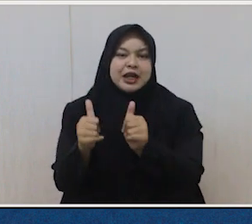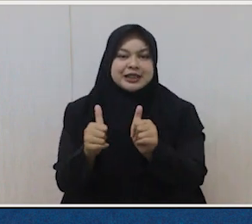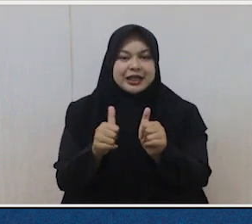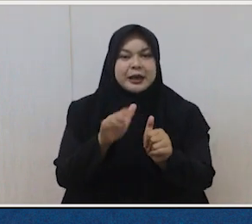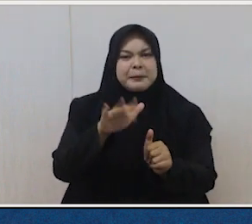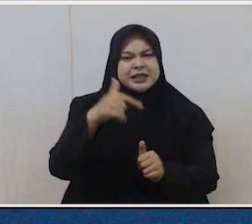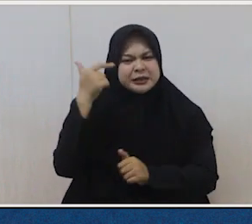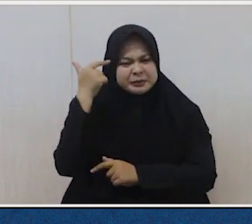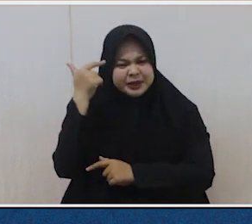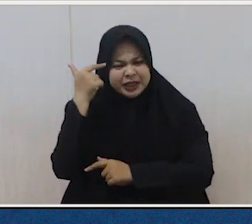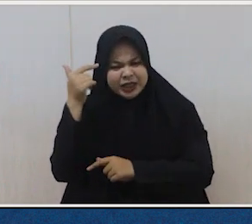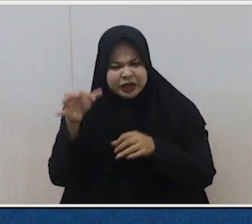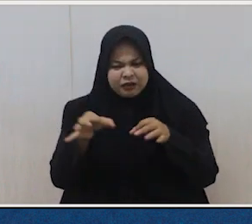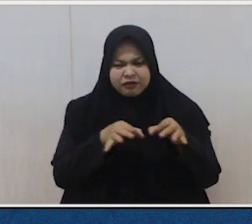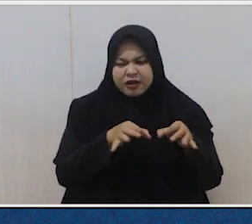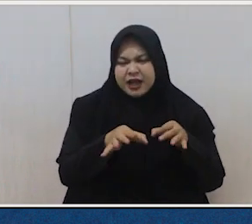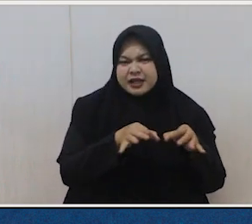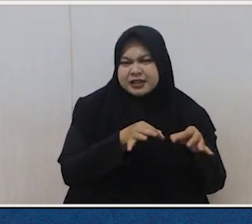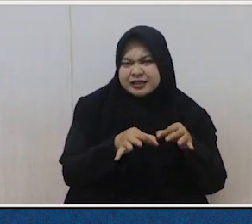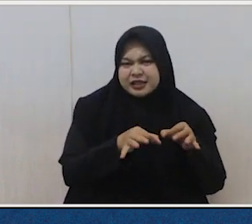sebagai sebuah fasilitas